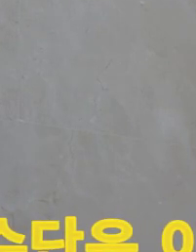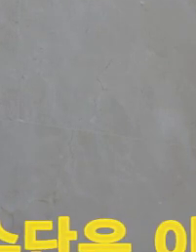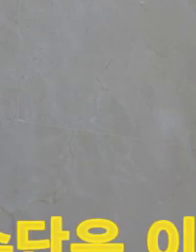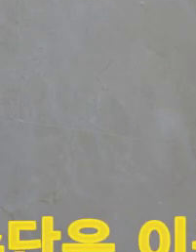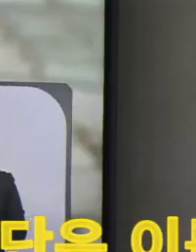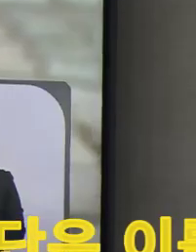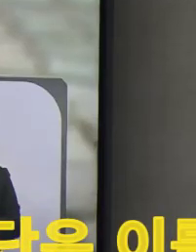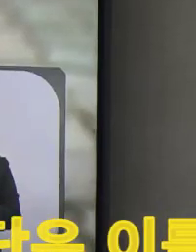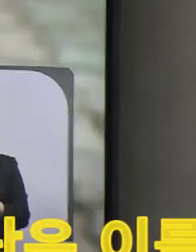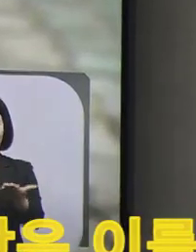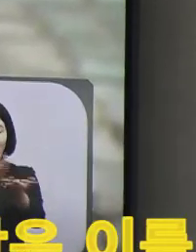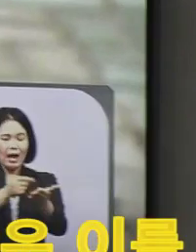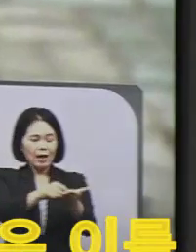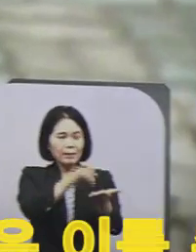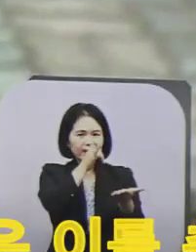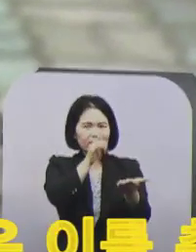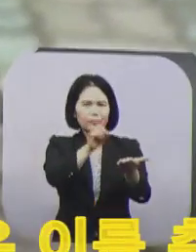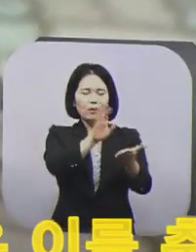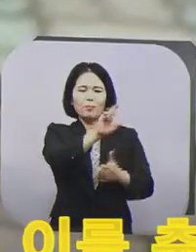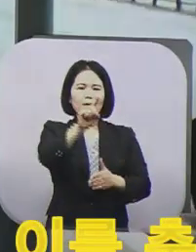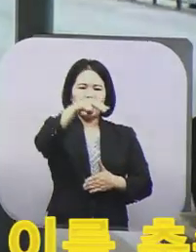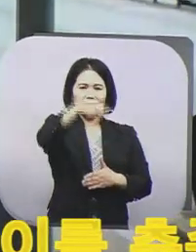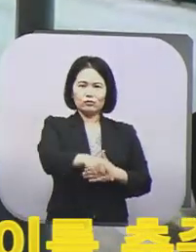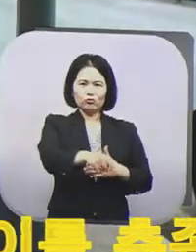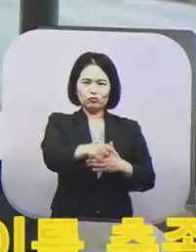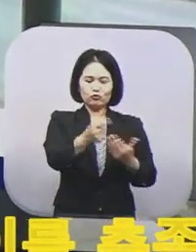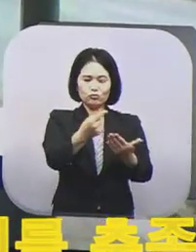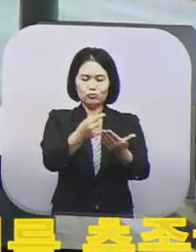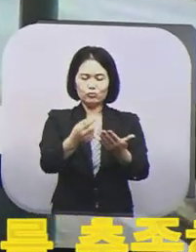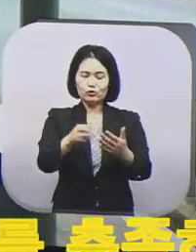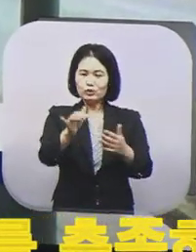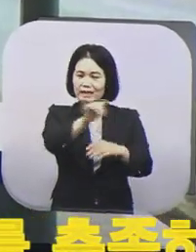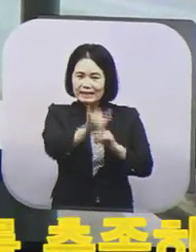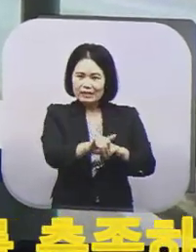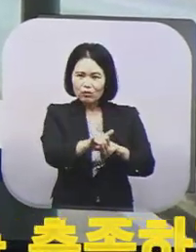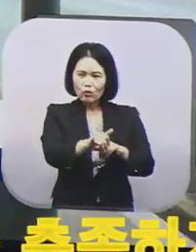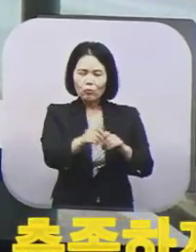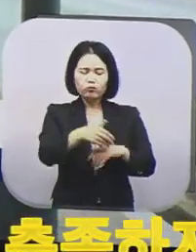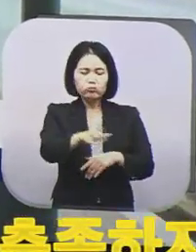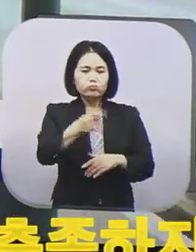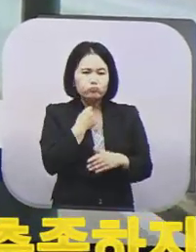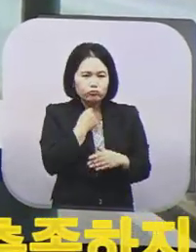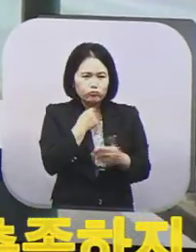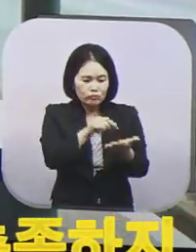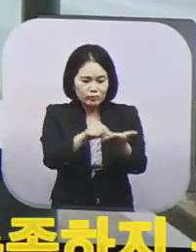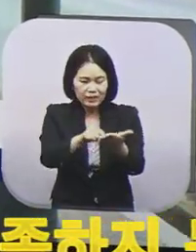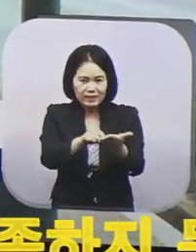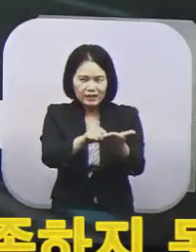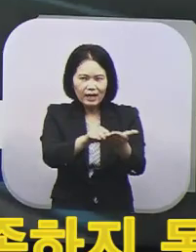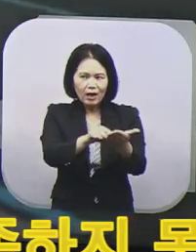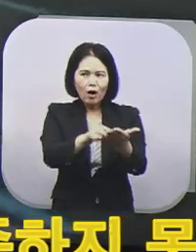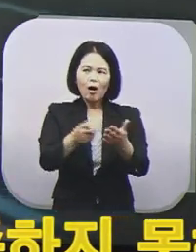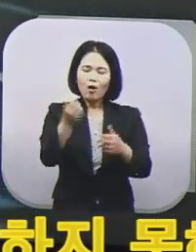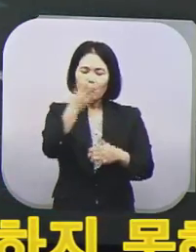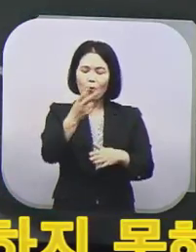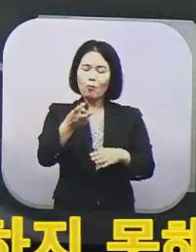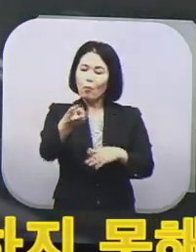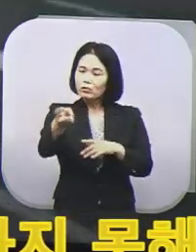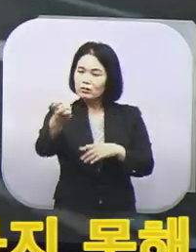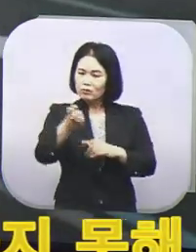있습니다. 현시대는 파주시 지도. 가려고 하는 곳을 인접하자 승객이 있는 곳으로 버스 한 대가 옵니다.